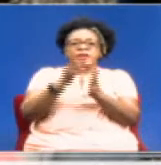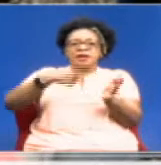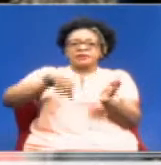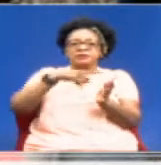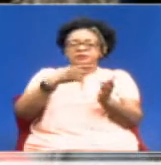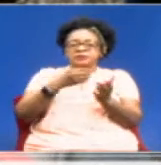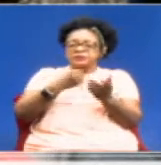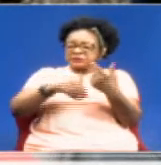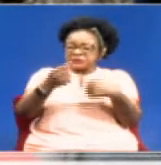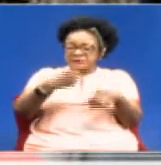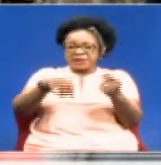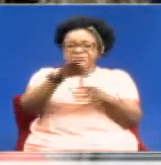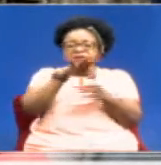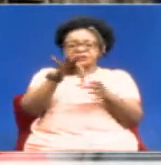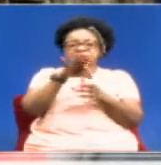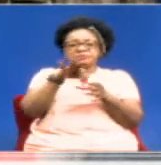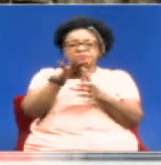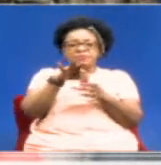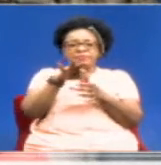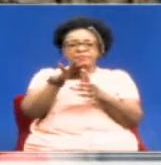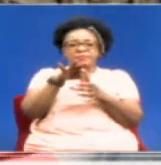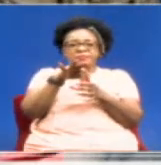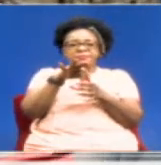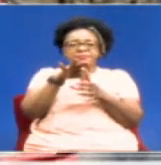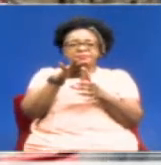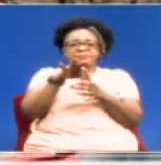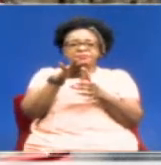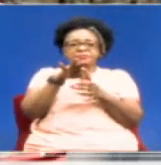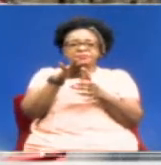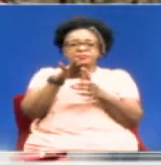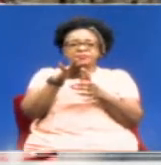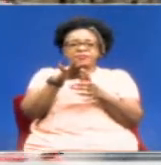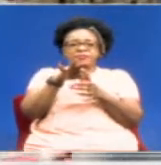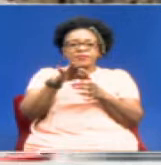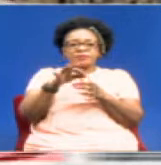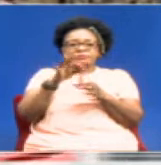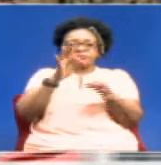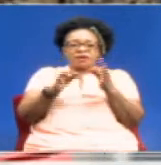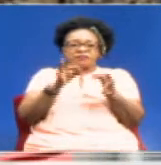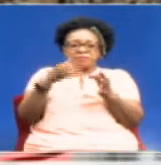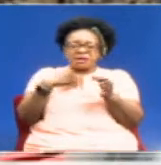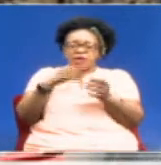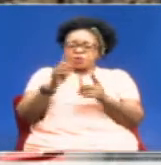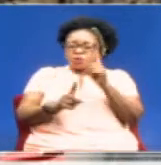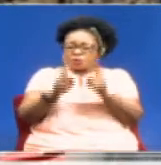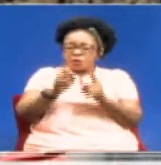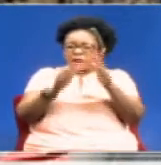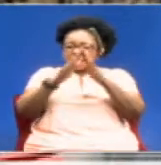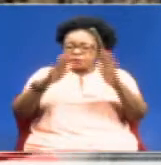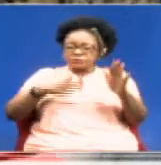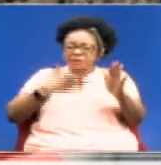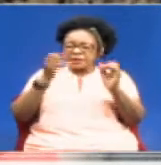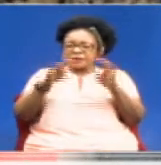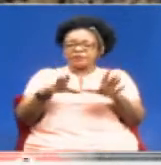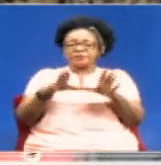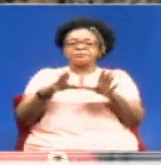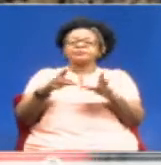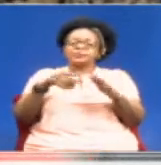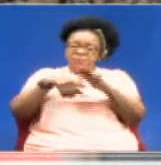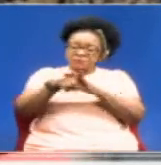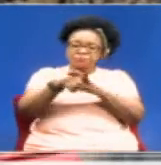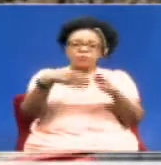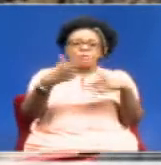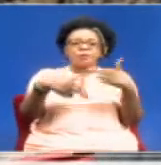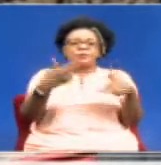chai saa nyingine. Kama nikikosa kupika kwa nyumba yangu, naweza kula chakula kwao. Mama yao, watoto